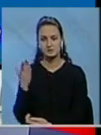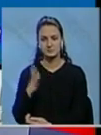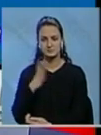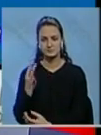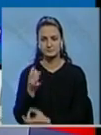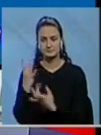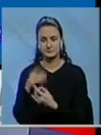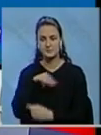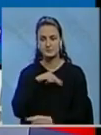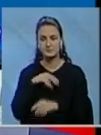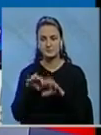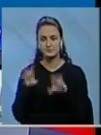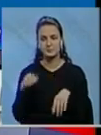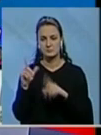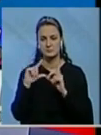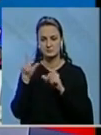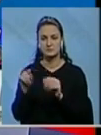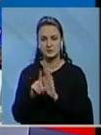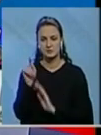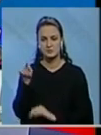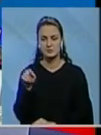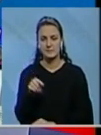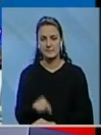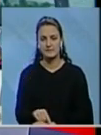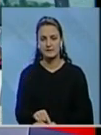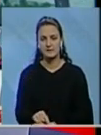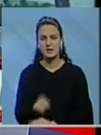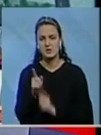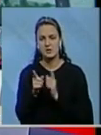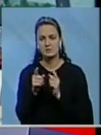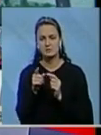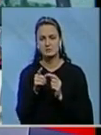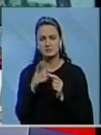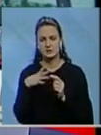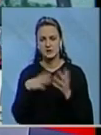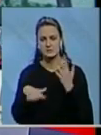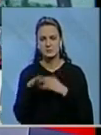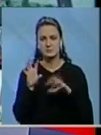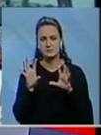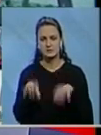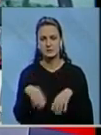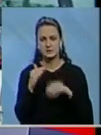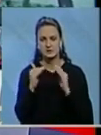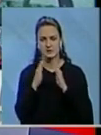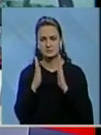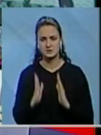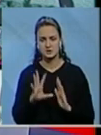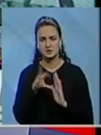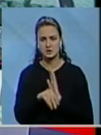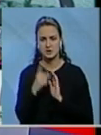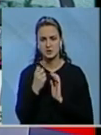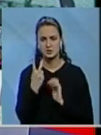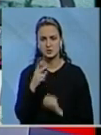სადაც პარლამენტის თავმჯდომარის ვიზიტი დაიწყო. რეორგანიზაციის პირველი ეტაპი დაიწყო საქართველოს პრეზიდენტის ადმინისტრაციაში.